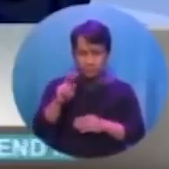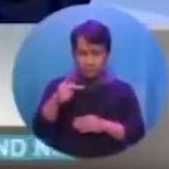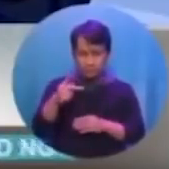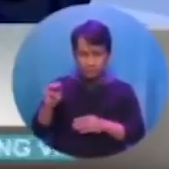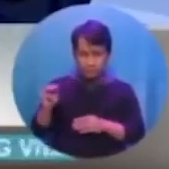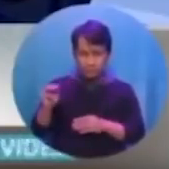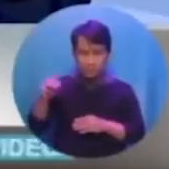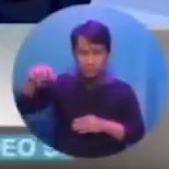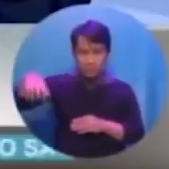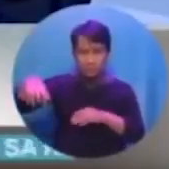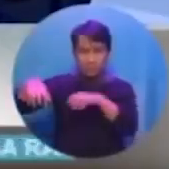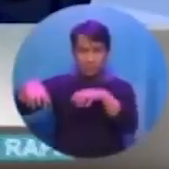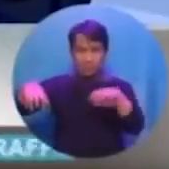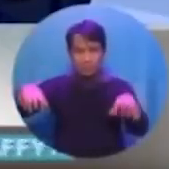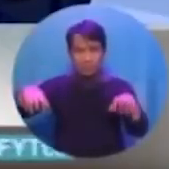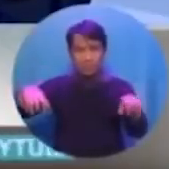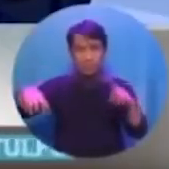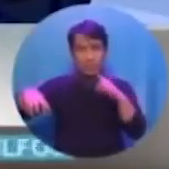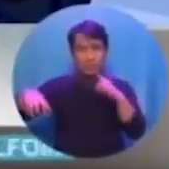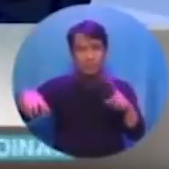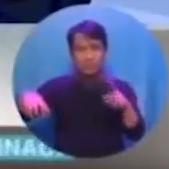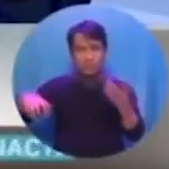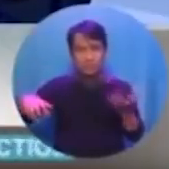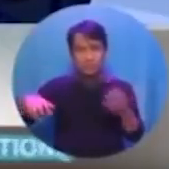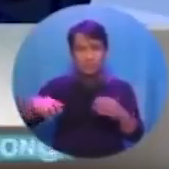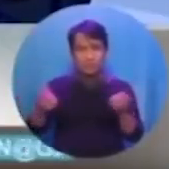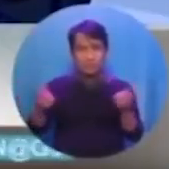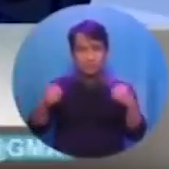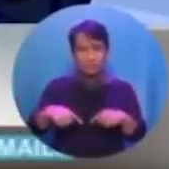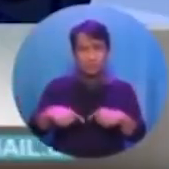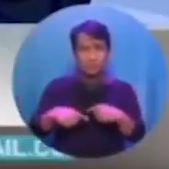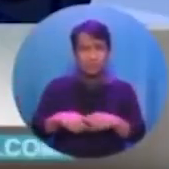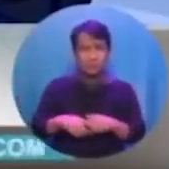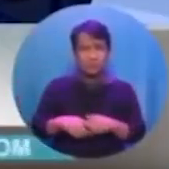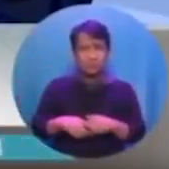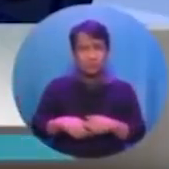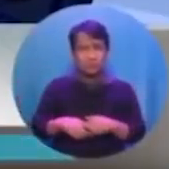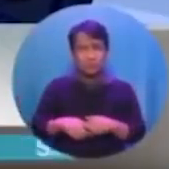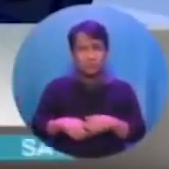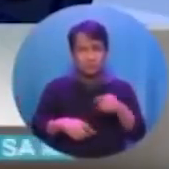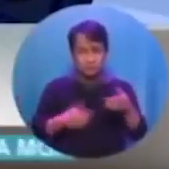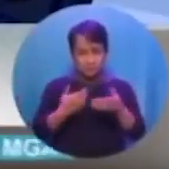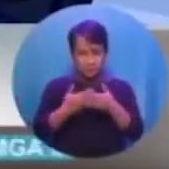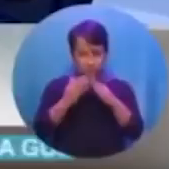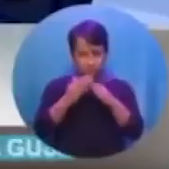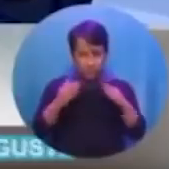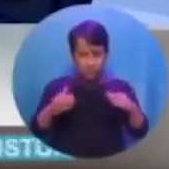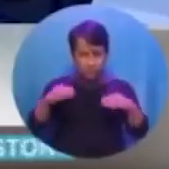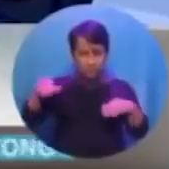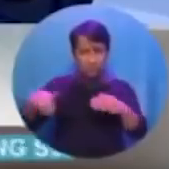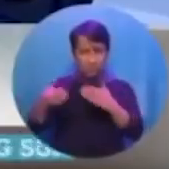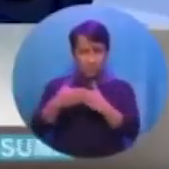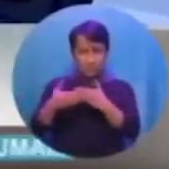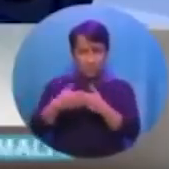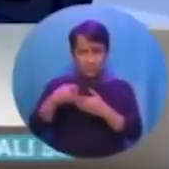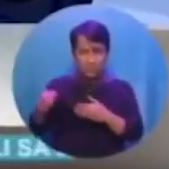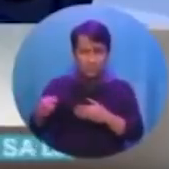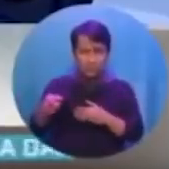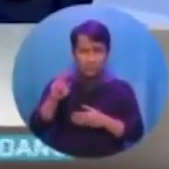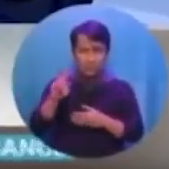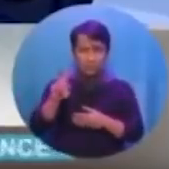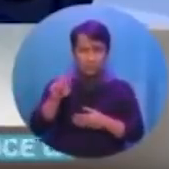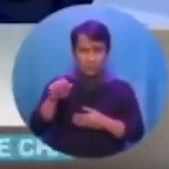layo niyan mula dito sa istasyon yung pinangyarihan ng krimen sa bahay nila. Oh. Mga